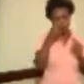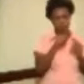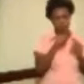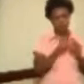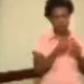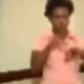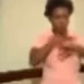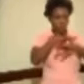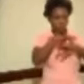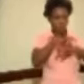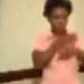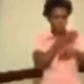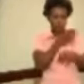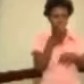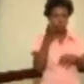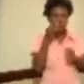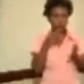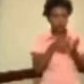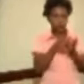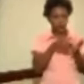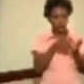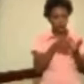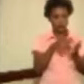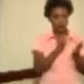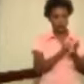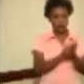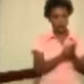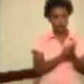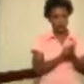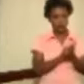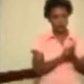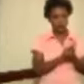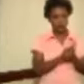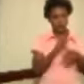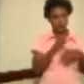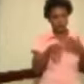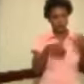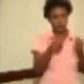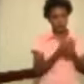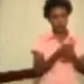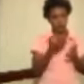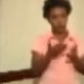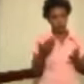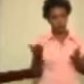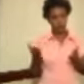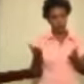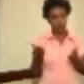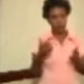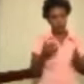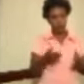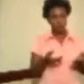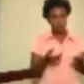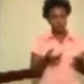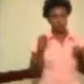est deux bagailles, où est faiblesse de la production et le fait que toute structure noyau